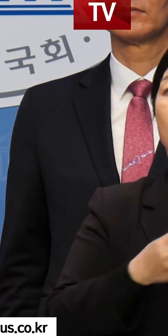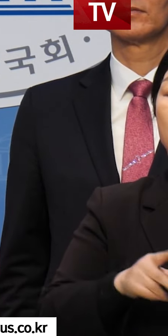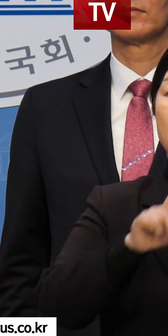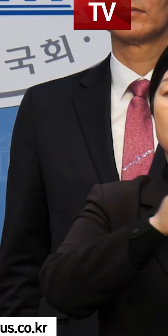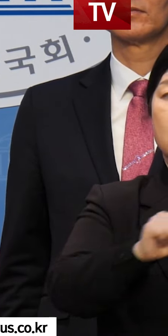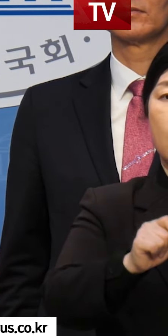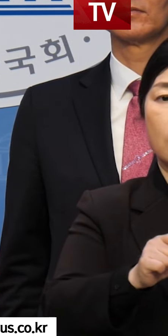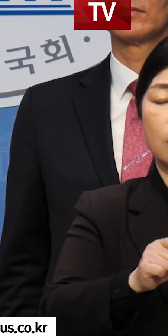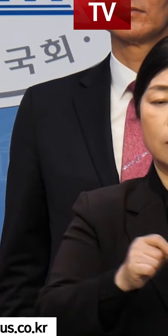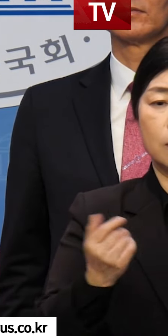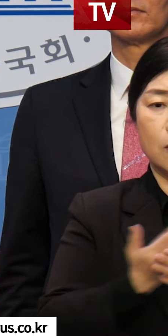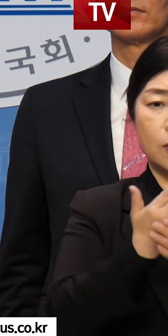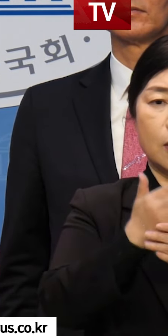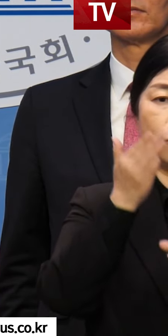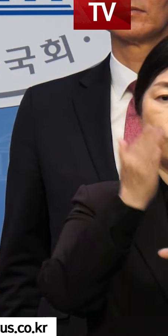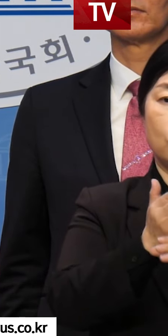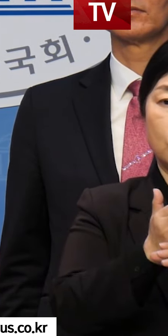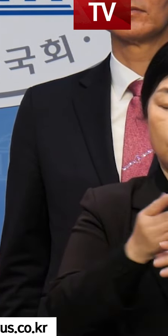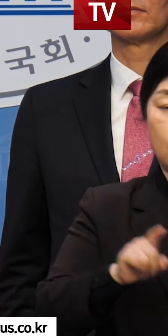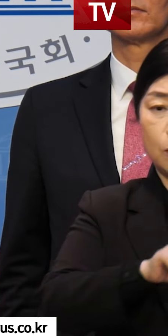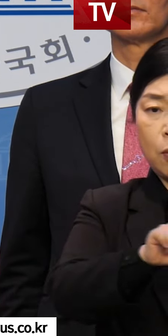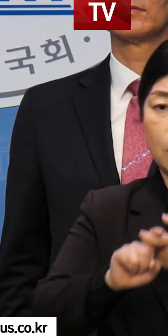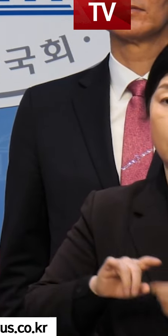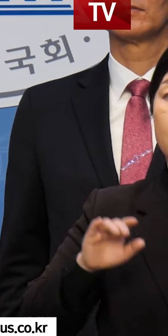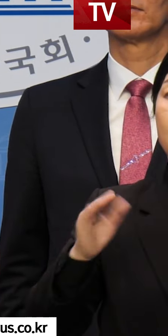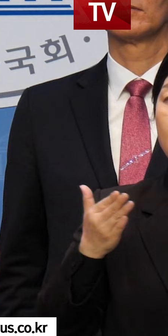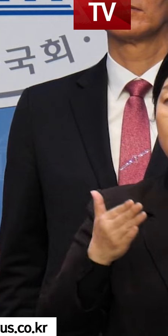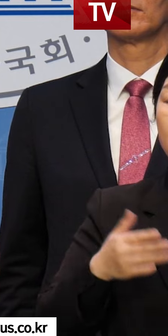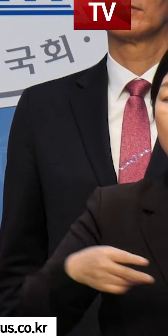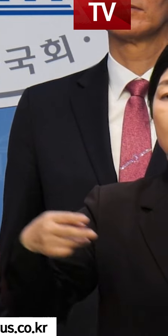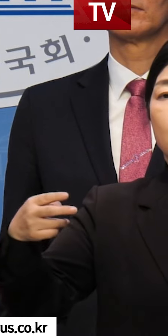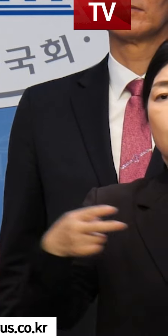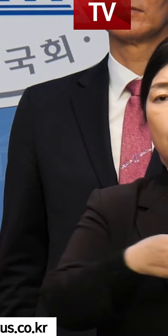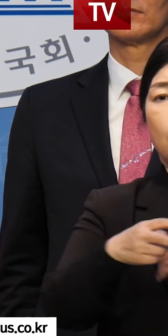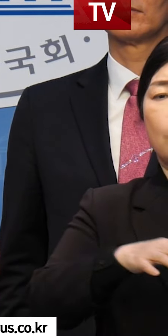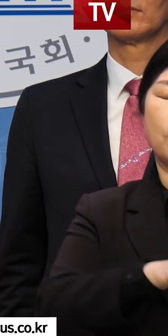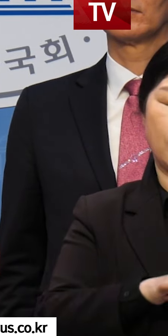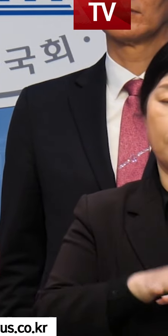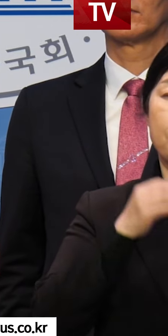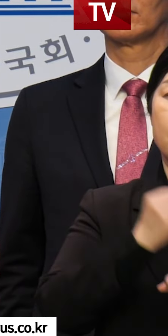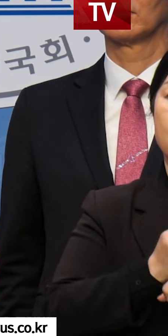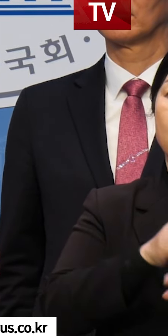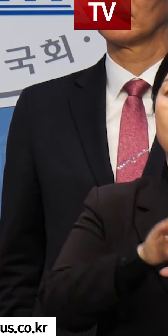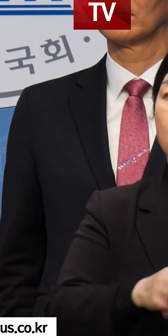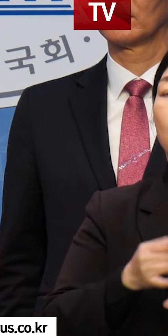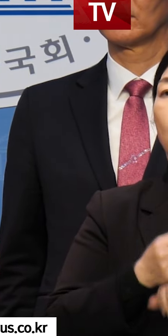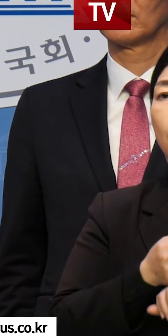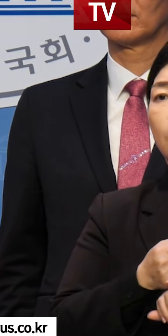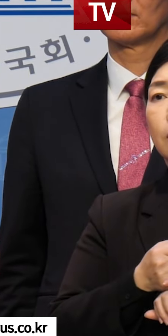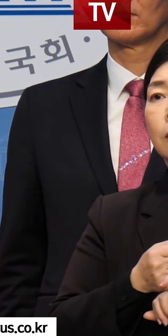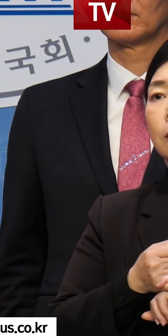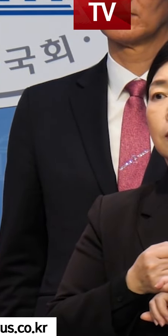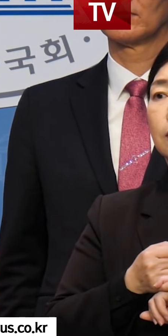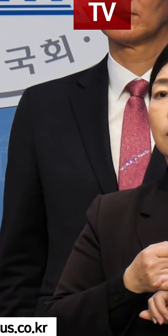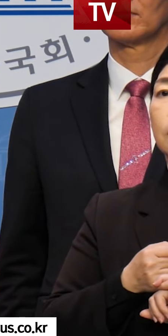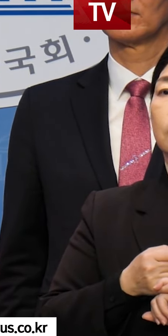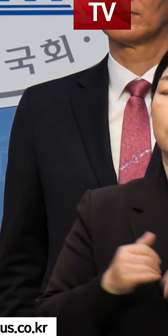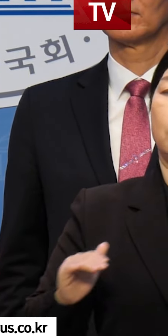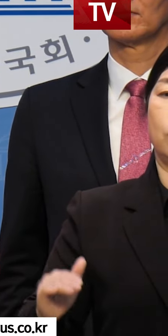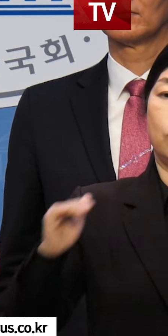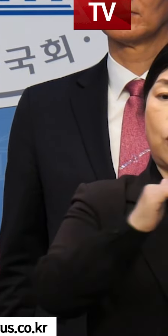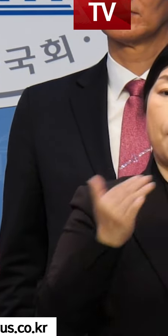지방 성장 거점과 연계되는 교통망 구축을 반드시 달성해서